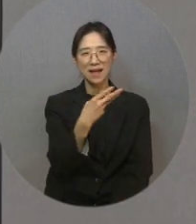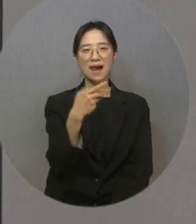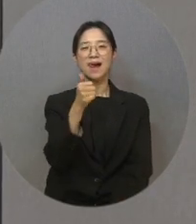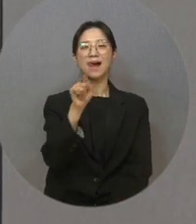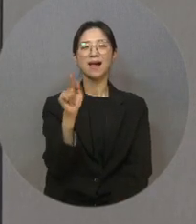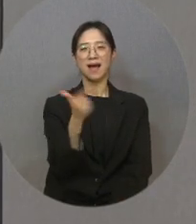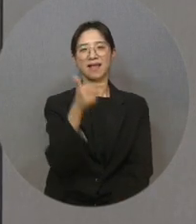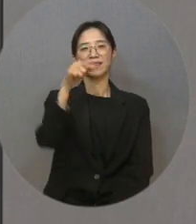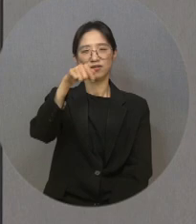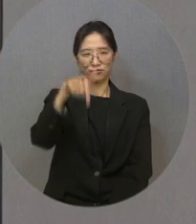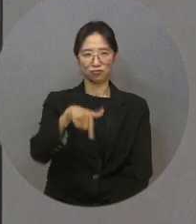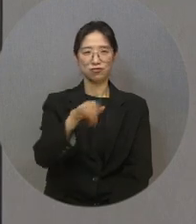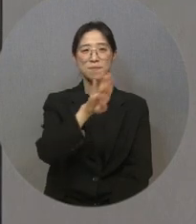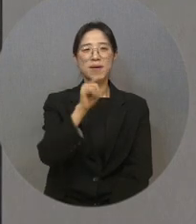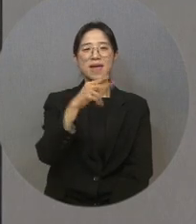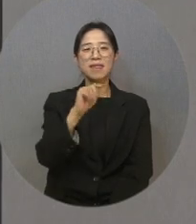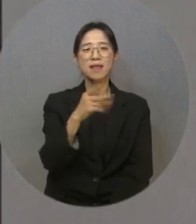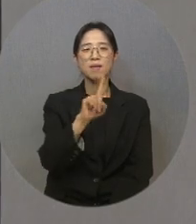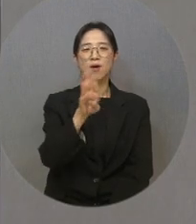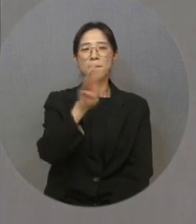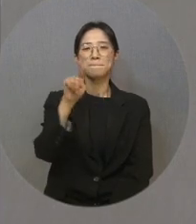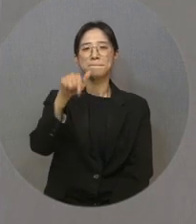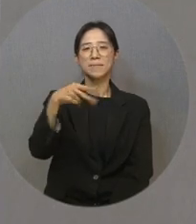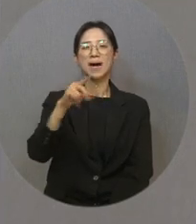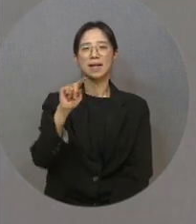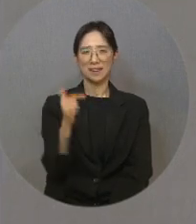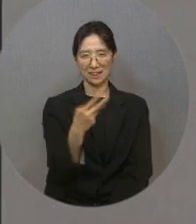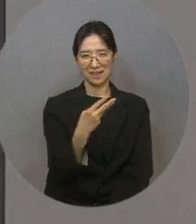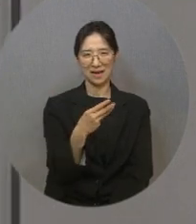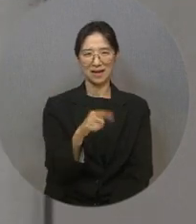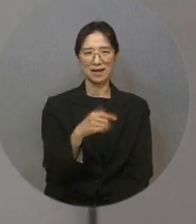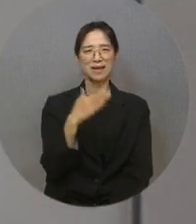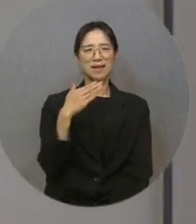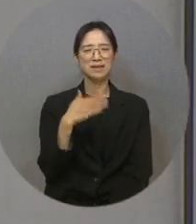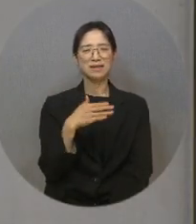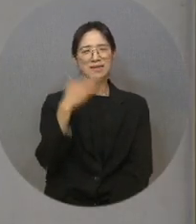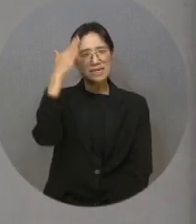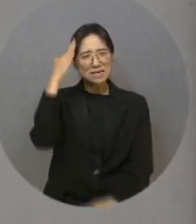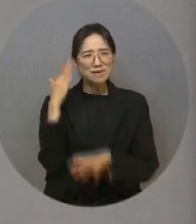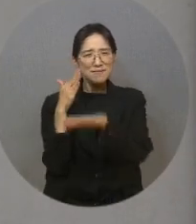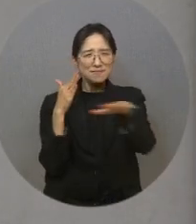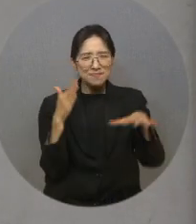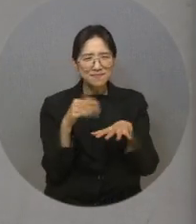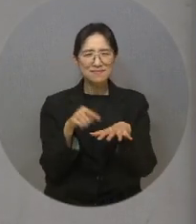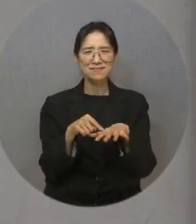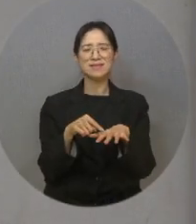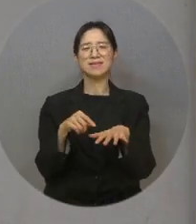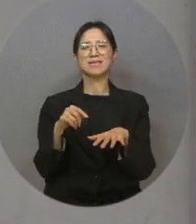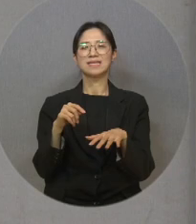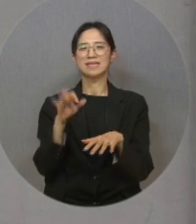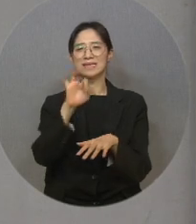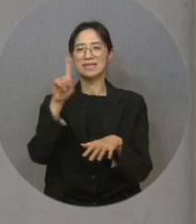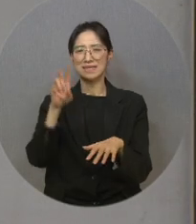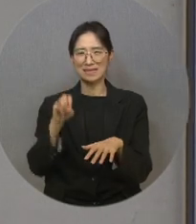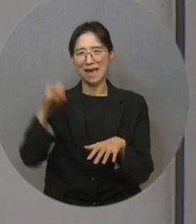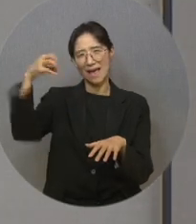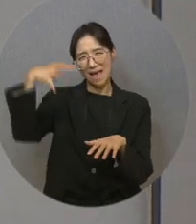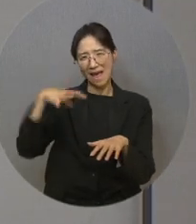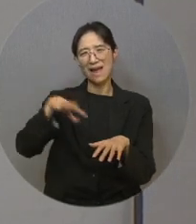국입니다. 배달이라는 건 박달이죠. 우리가 음지나 양지를 뭐 음달, 양달 그러잖아요.